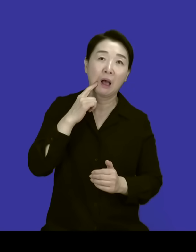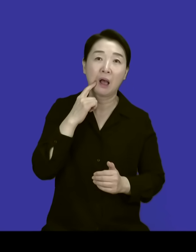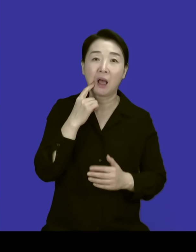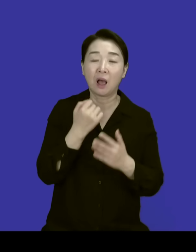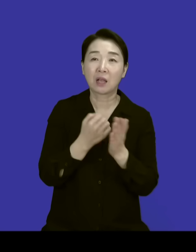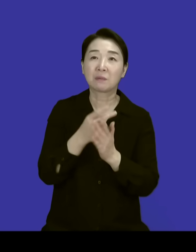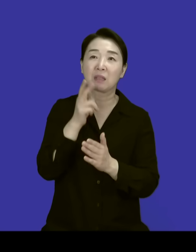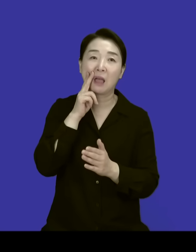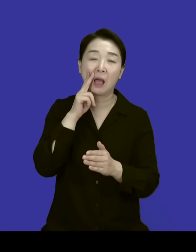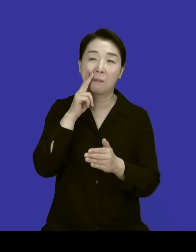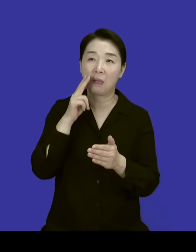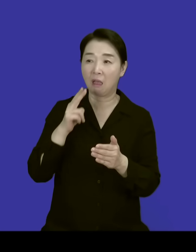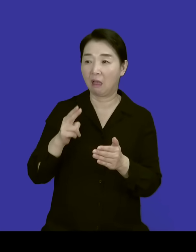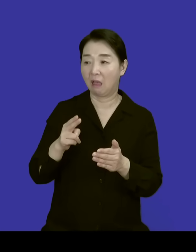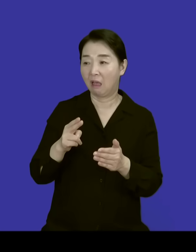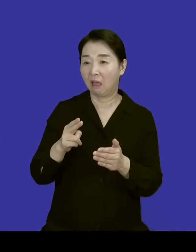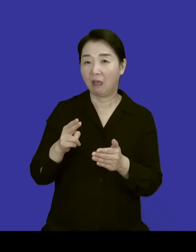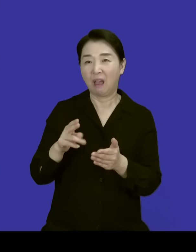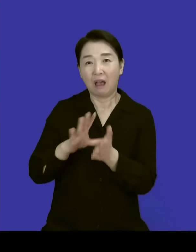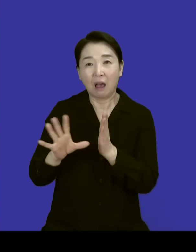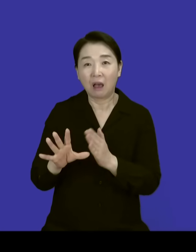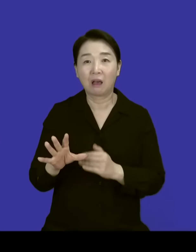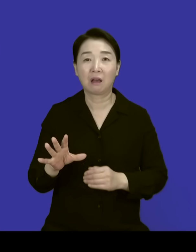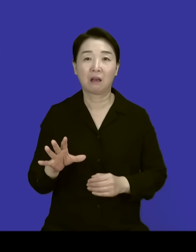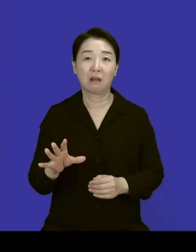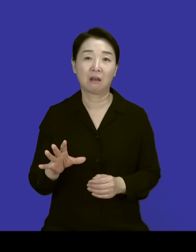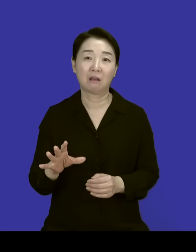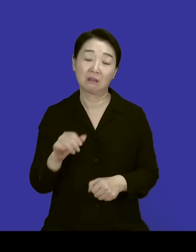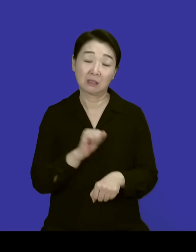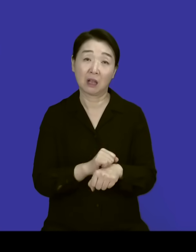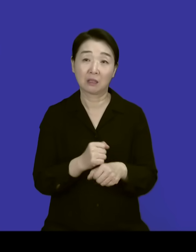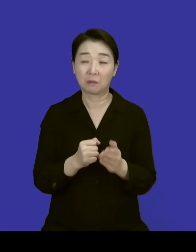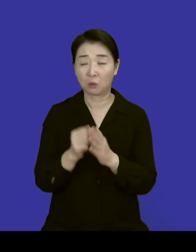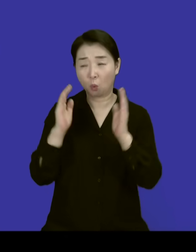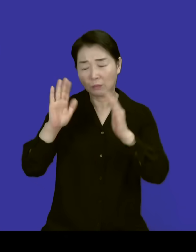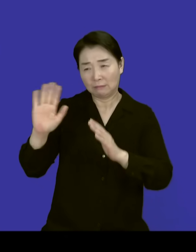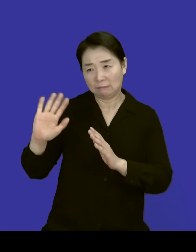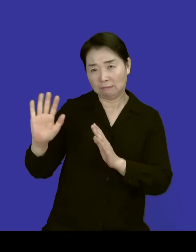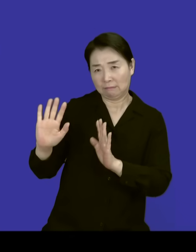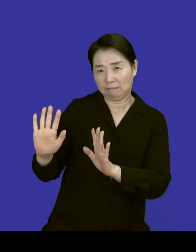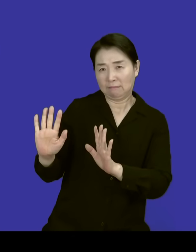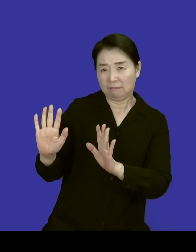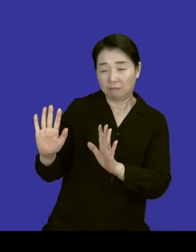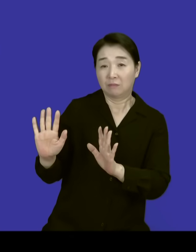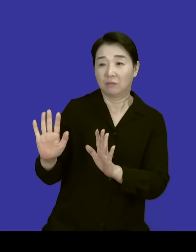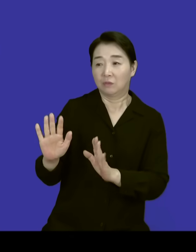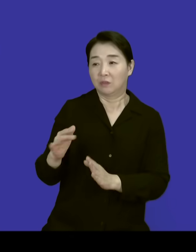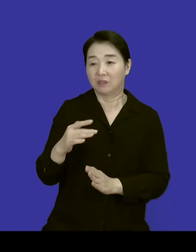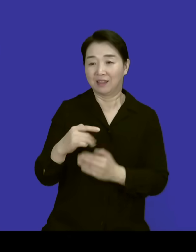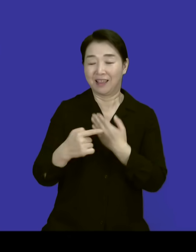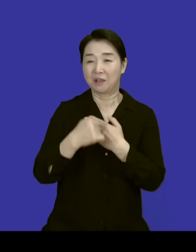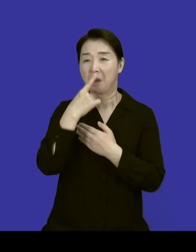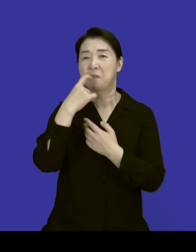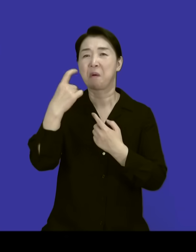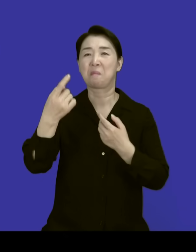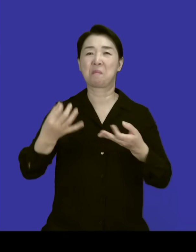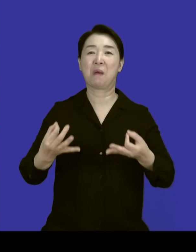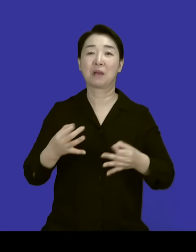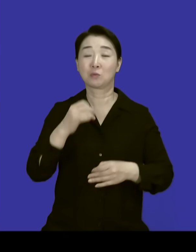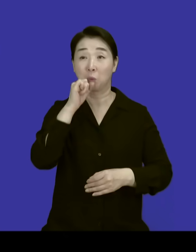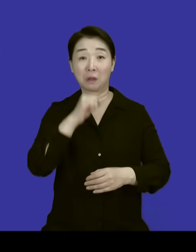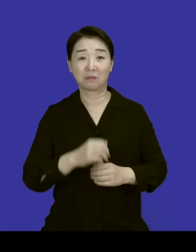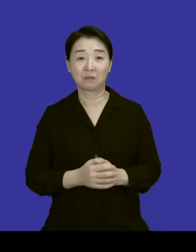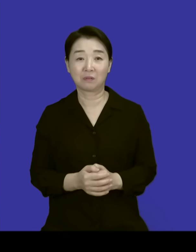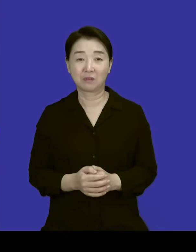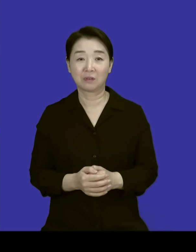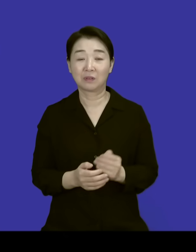하니까 그리고 제가 이제 공부도 약간 이제 거리를 멀게 그렇죠. 두고 이러니까 멋부리는 거 좋아하고 그만 시키라 그러죠. 어머니랑 아버지랑